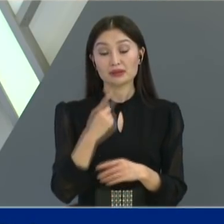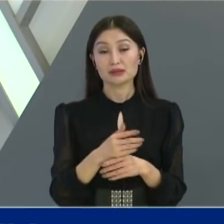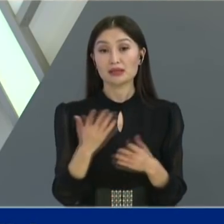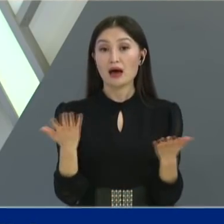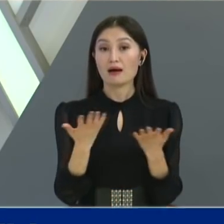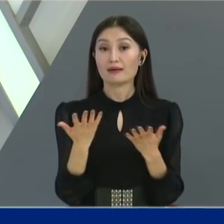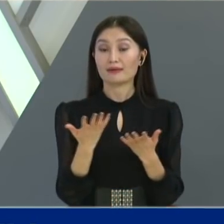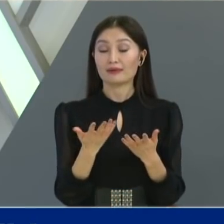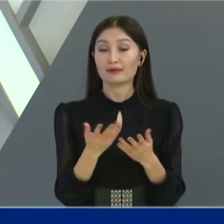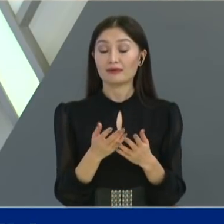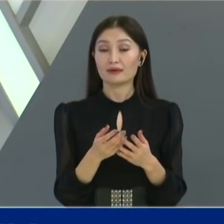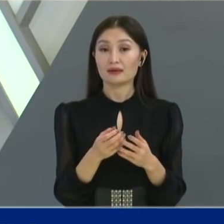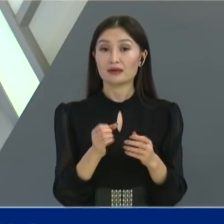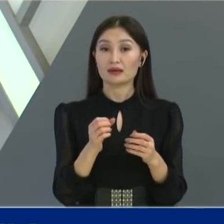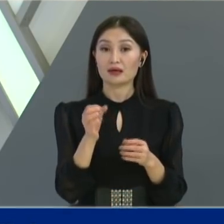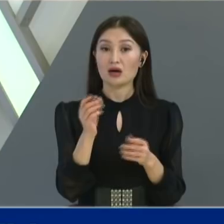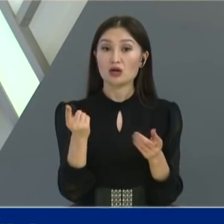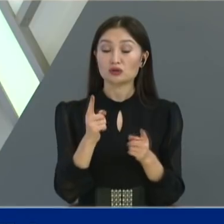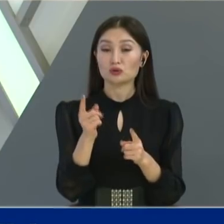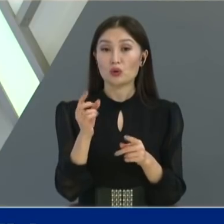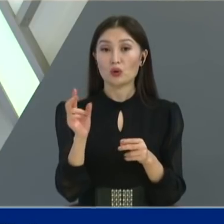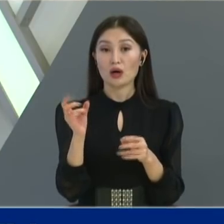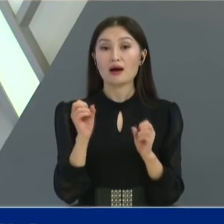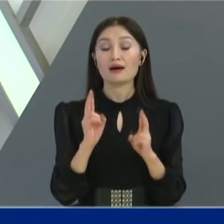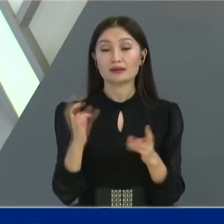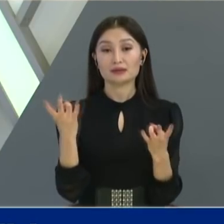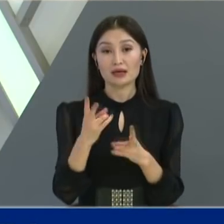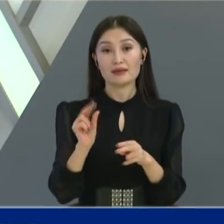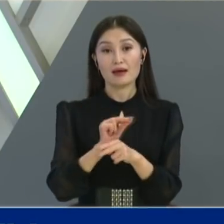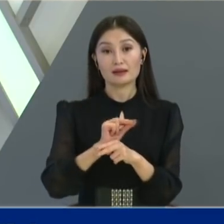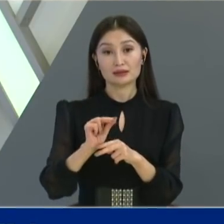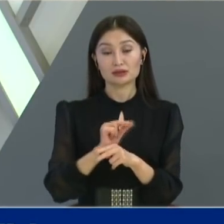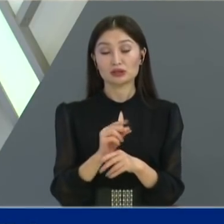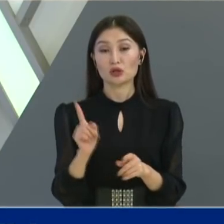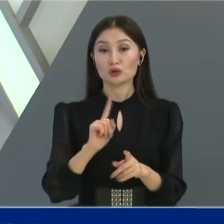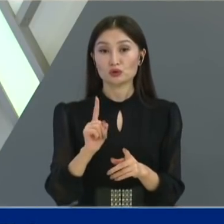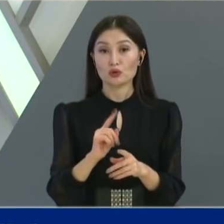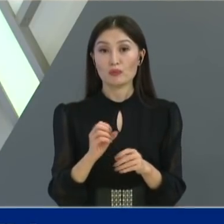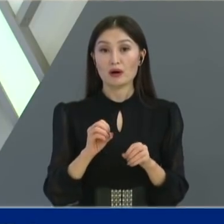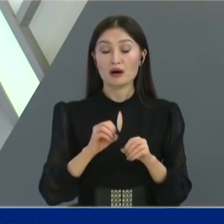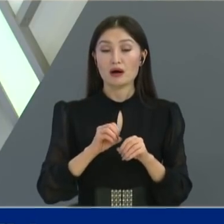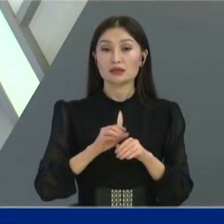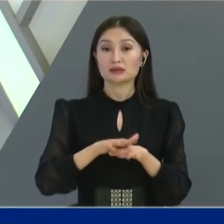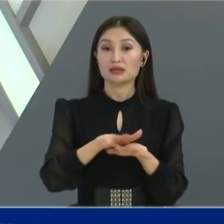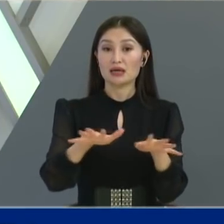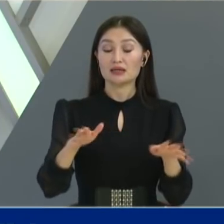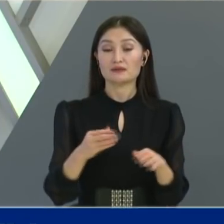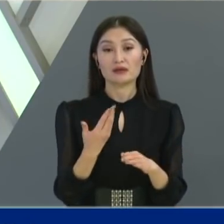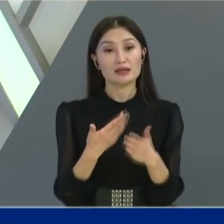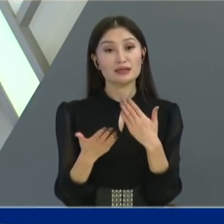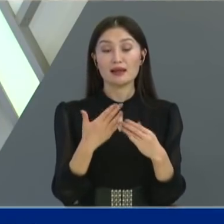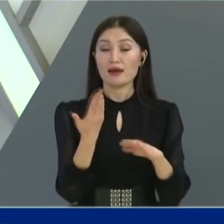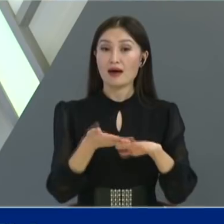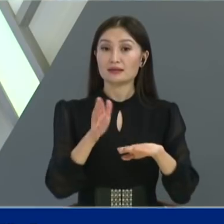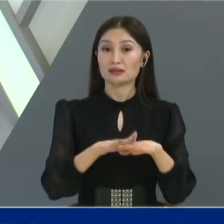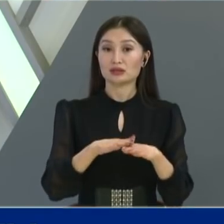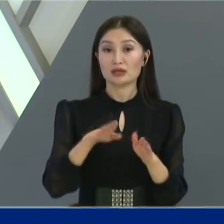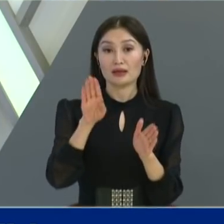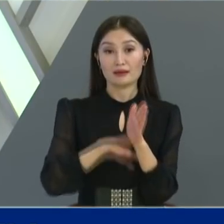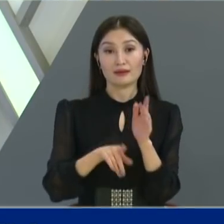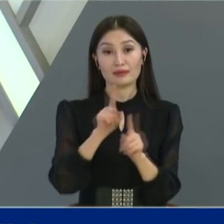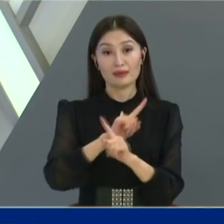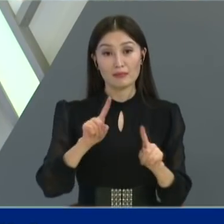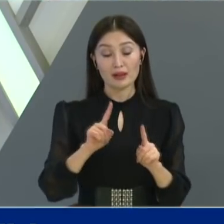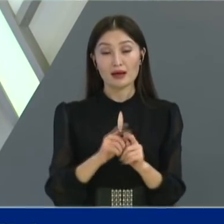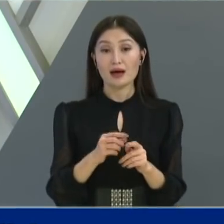какие меры предосторожности или какие меры нужно предпринять для того, чтобы не развилось осложнение от этих заболеваний. Врачи